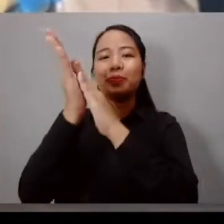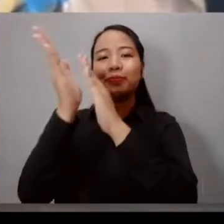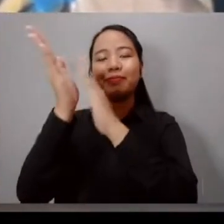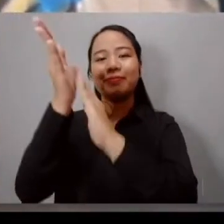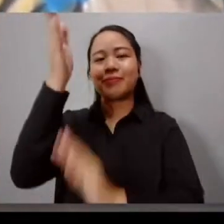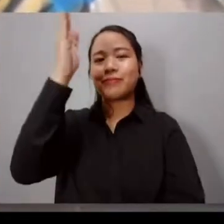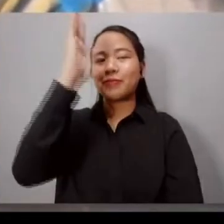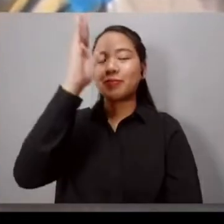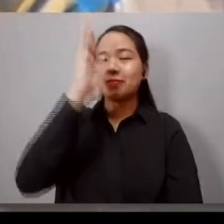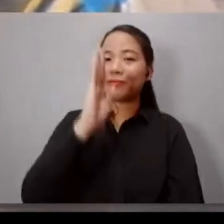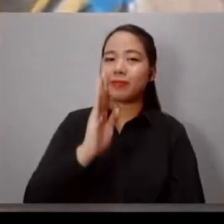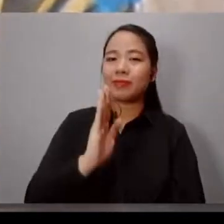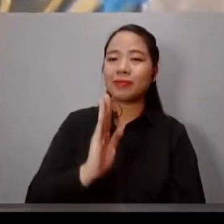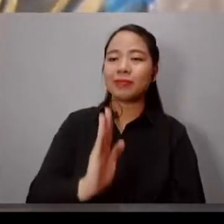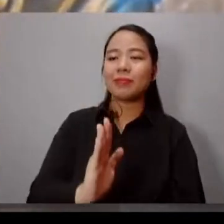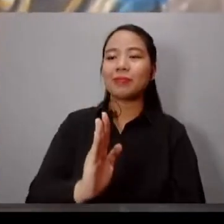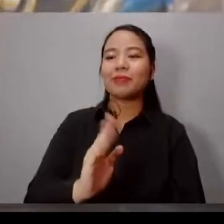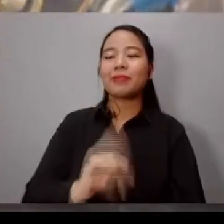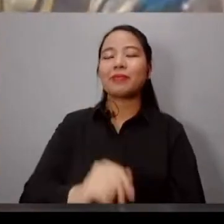papuri sa